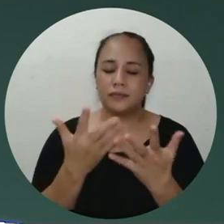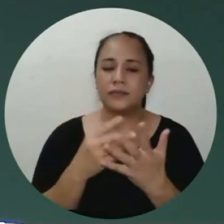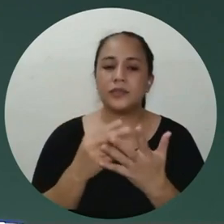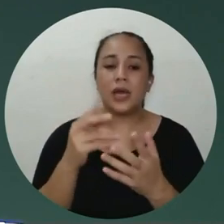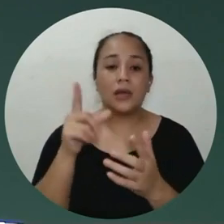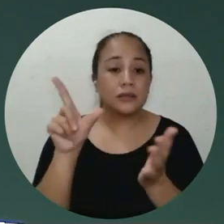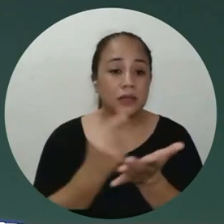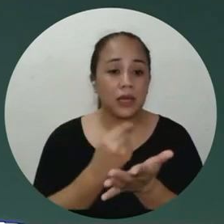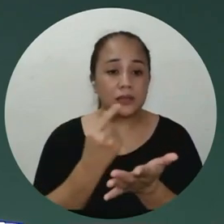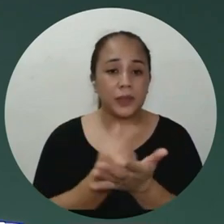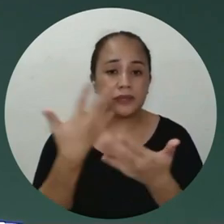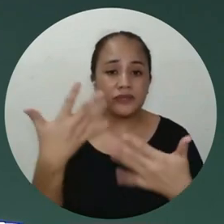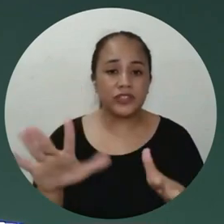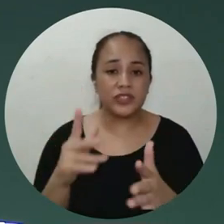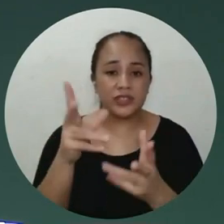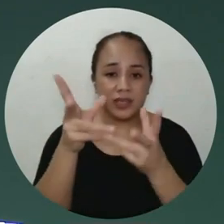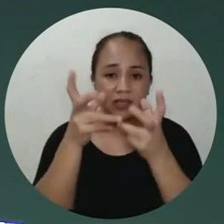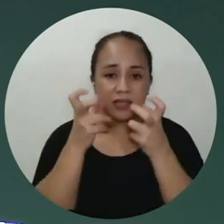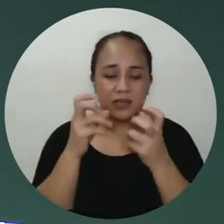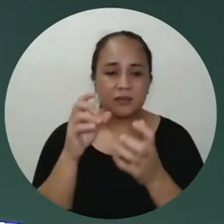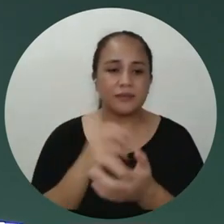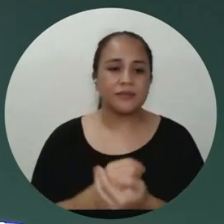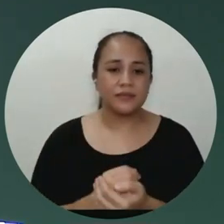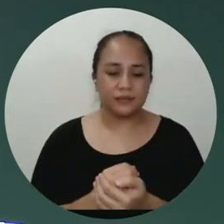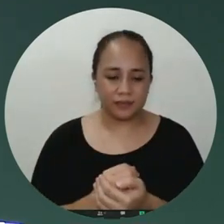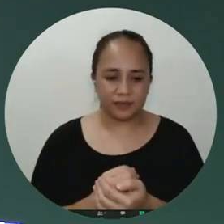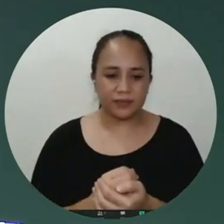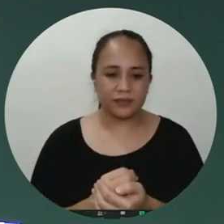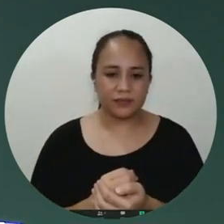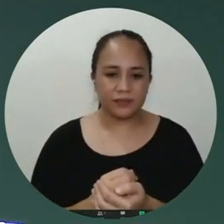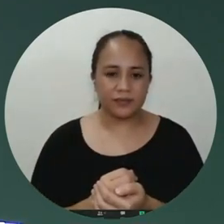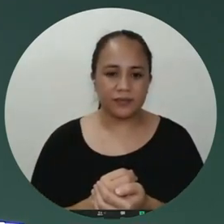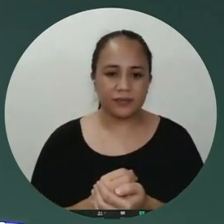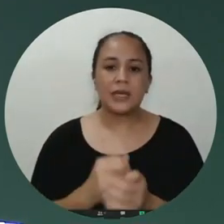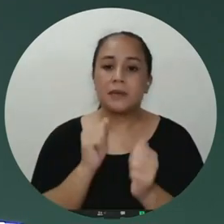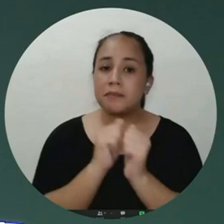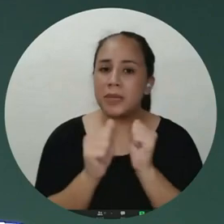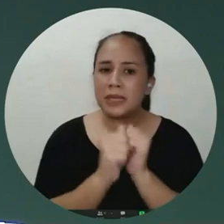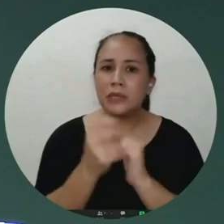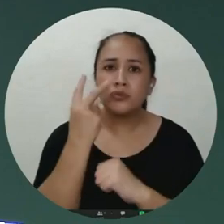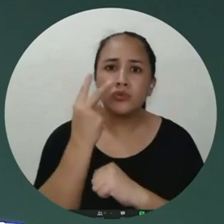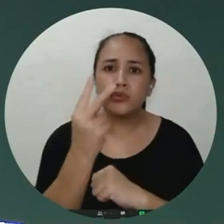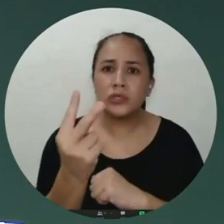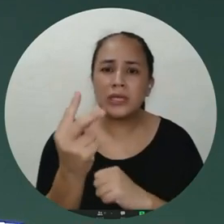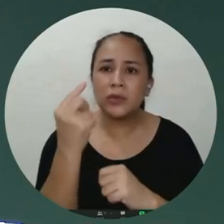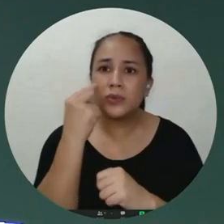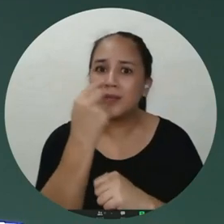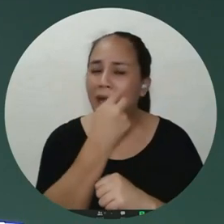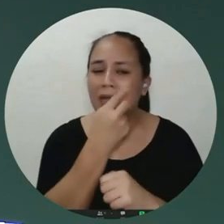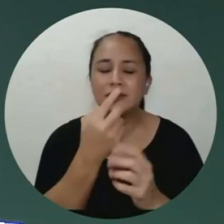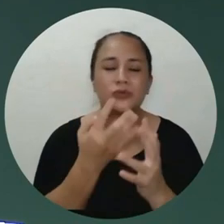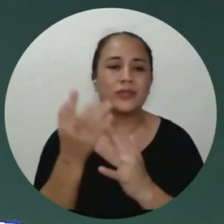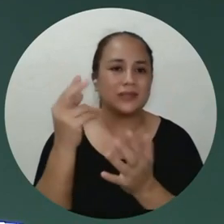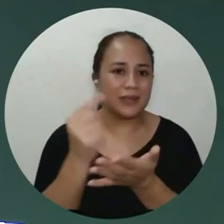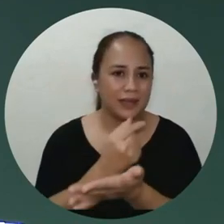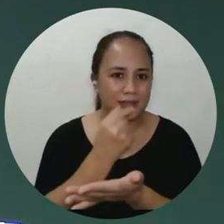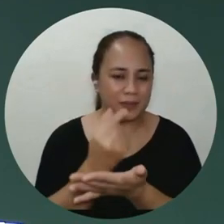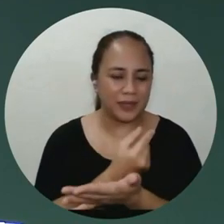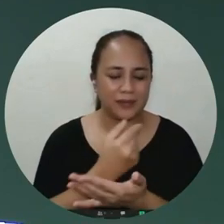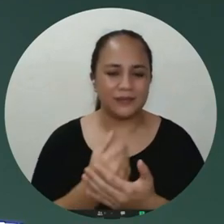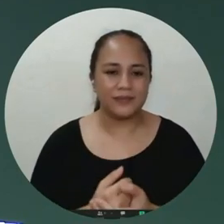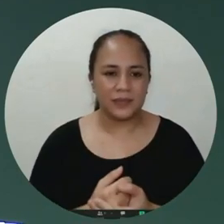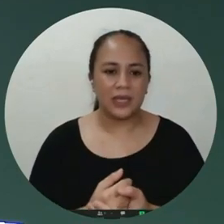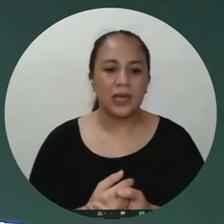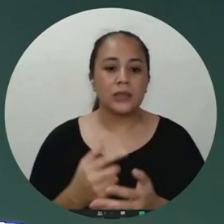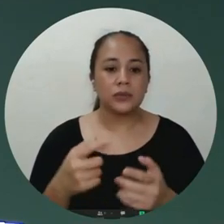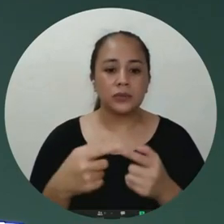모든 것을 복음의 눈으로 봐라. And it means to see everything with the eyes of the gospel. 복음 반대는 율법이죠. So the opposite of the